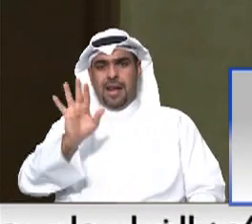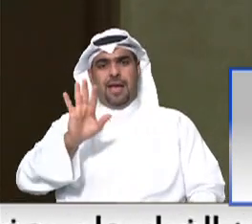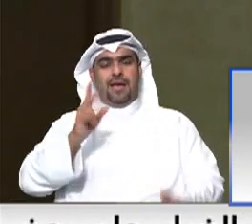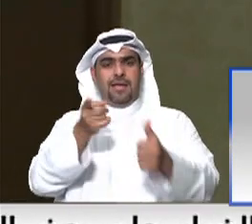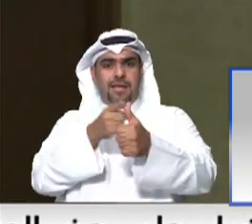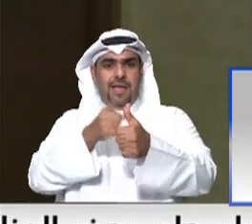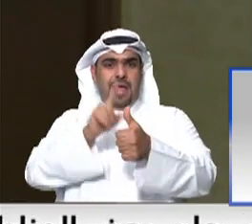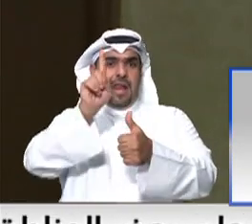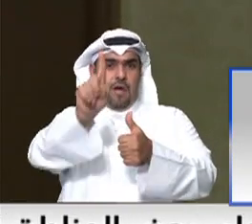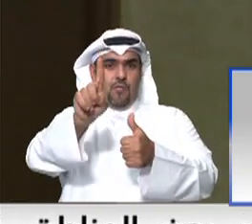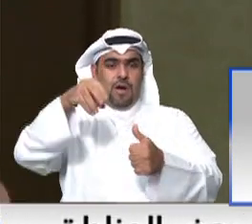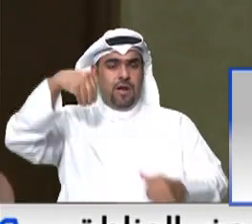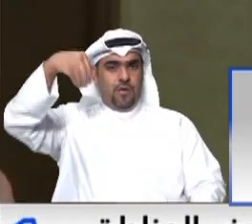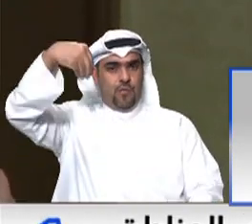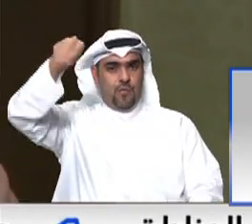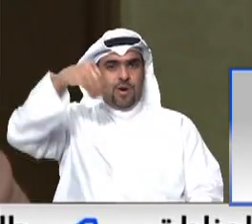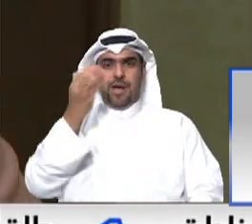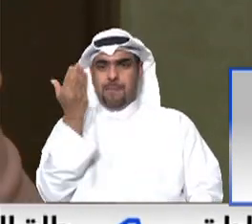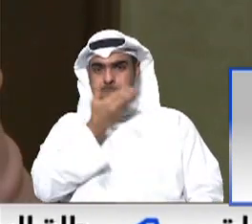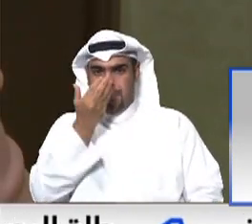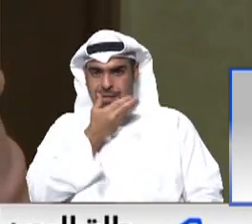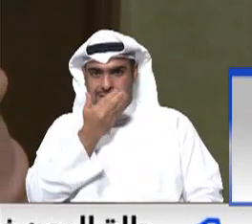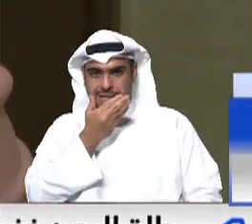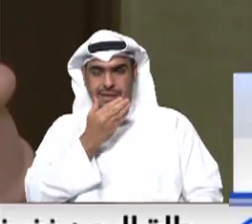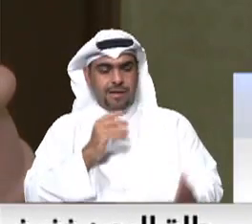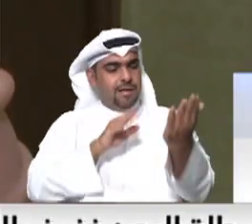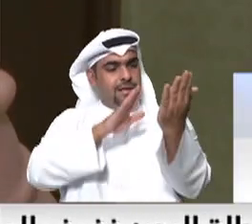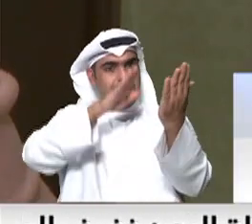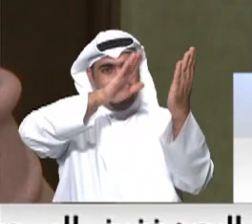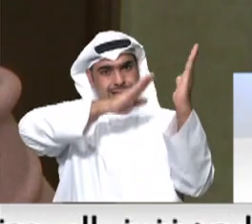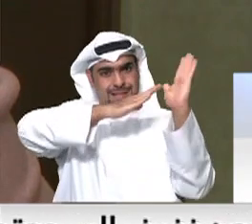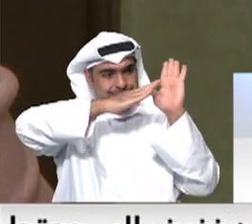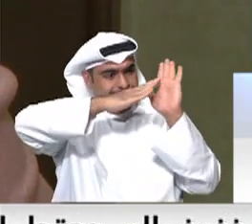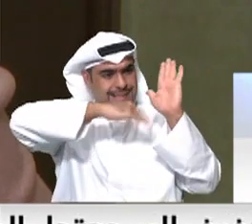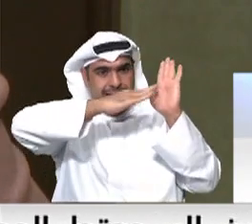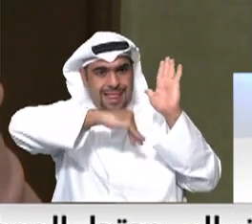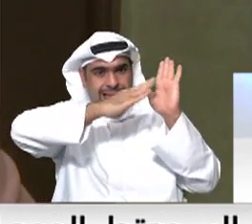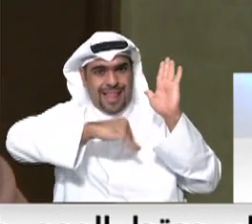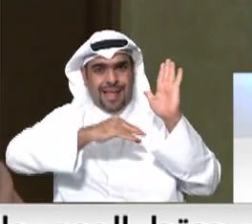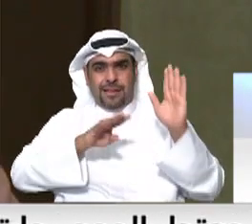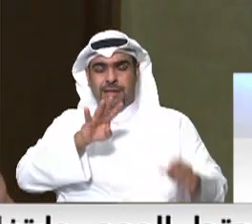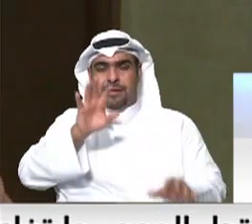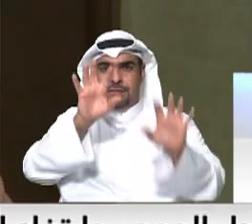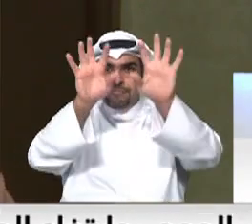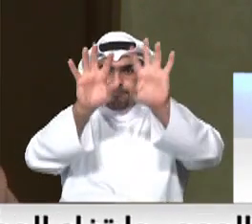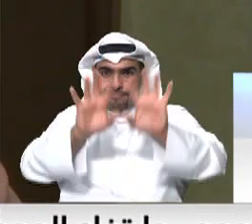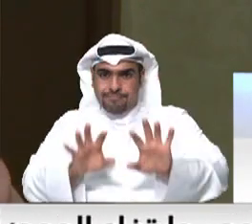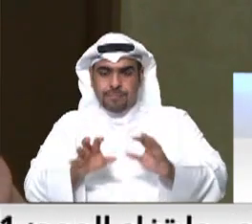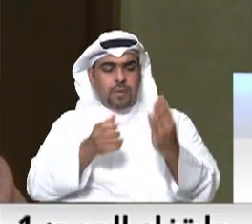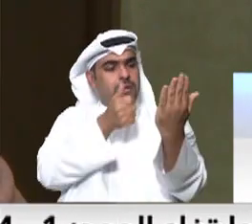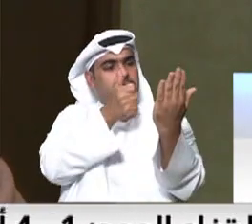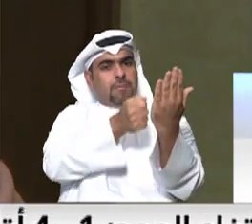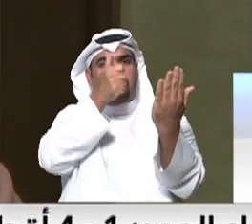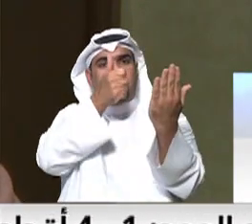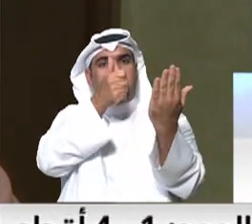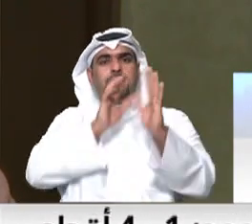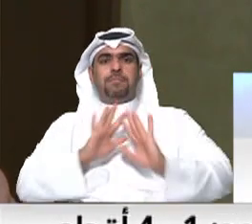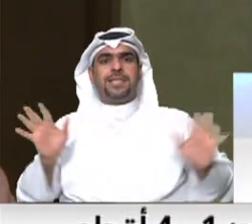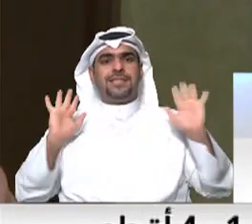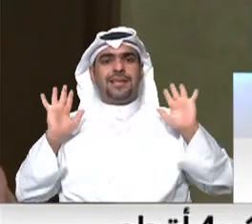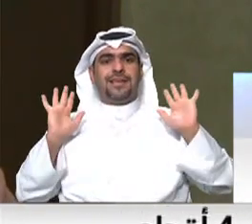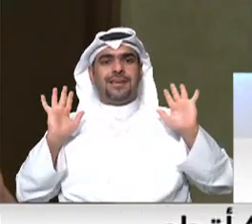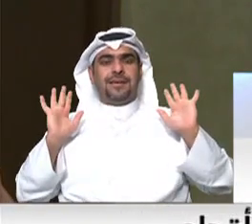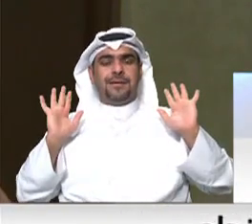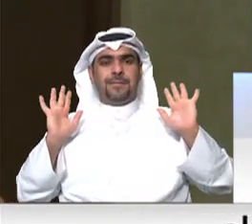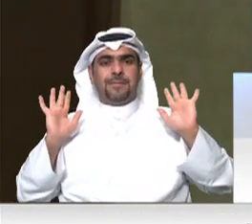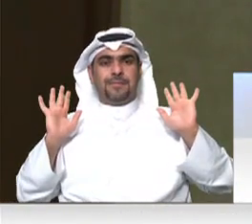ويسجل عن طريق الباركود، واحضار جميع المستندات اللي هي البطاقة المدنية وصور عنها ومع شهادة تطعيمات. عندنا بقسم التمريض نتأكد من